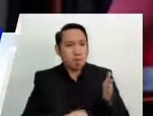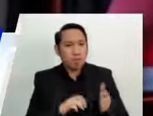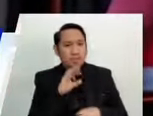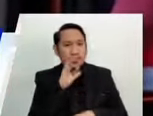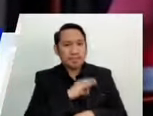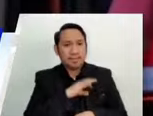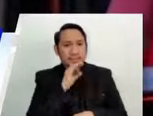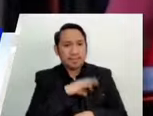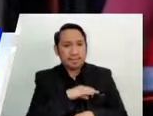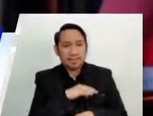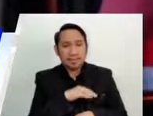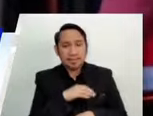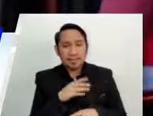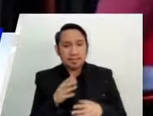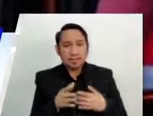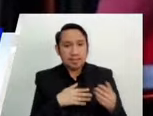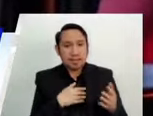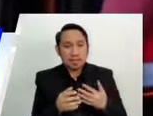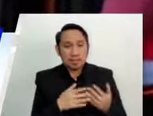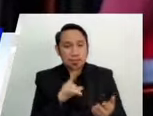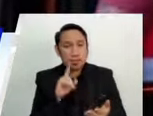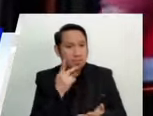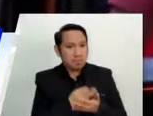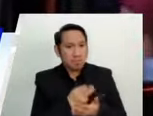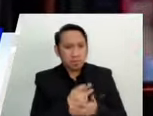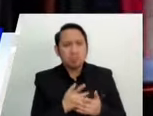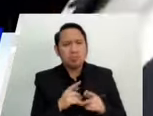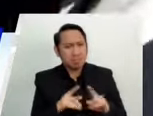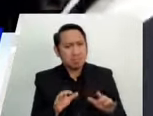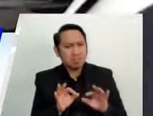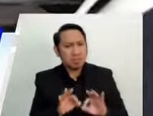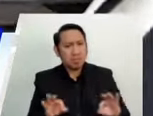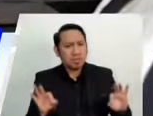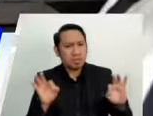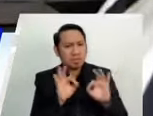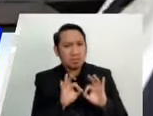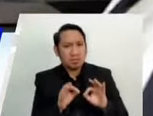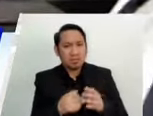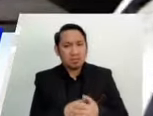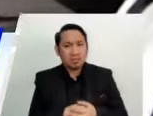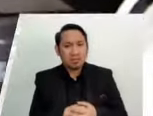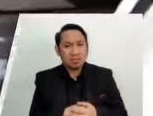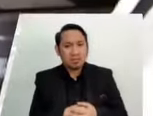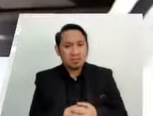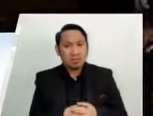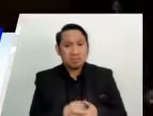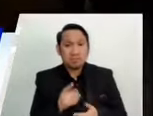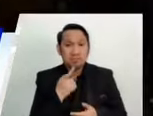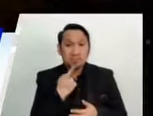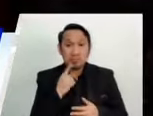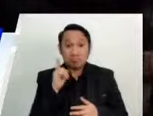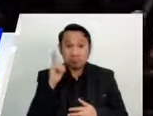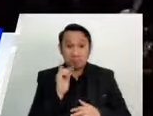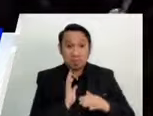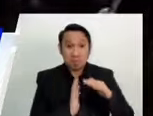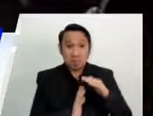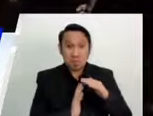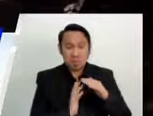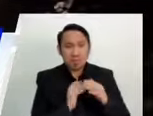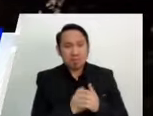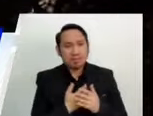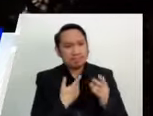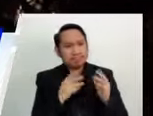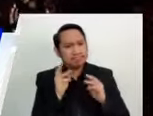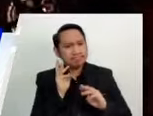pa piso-piso, malaking bagay sa amin yung bilang mototaxi rider. Ayon naman sa pasaherong si Anselmo Bautista, nakakabahala ang sunod-sunod na